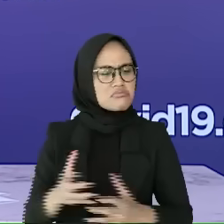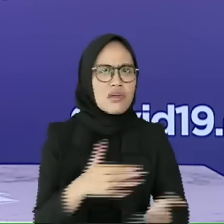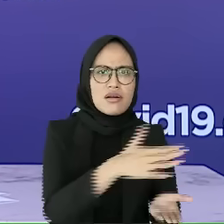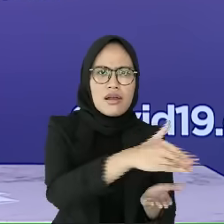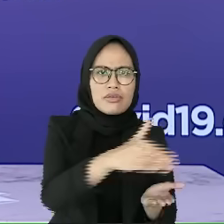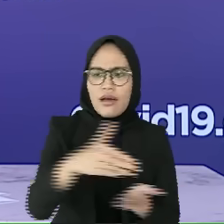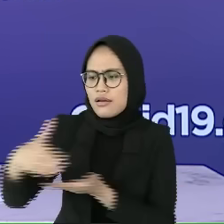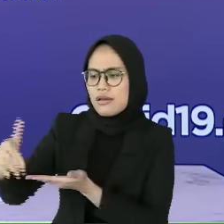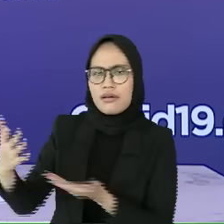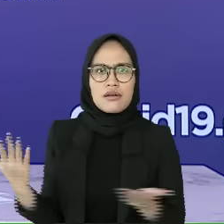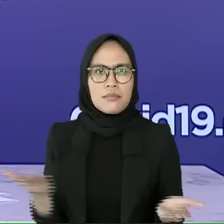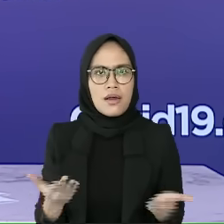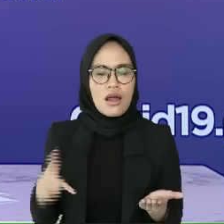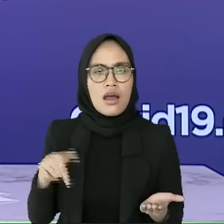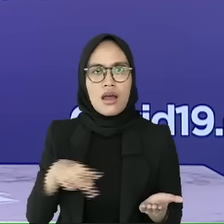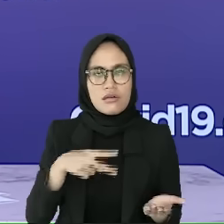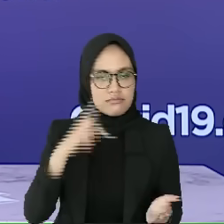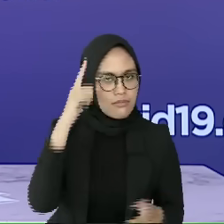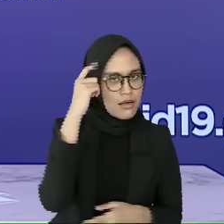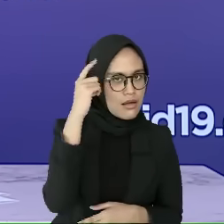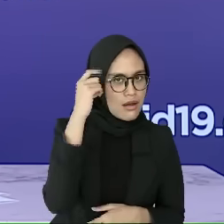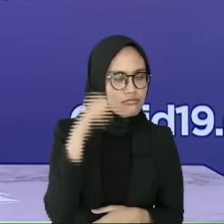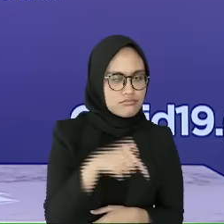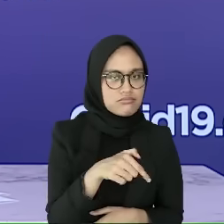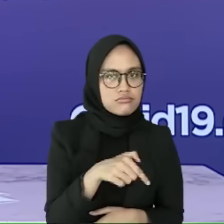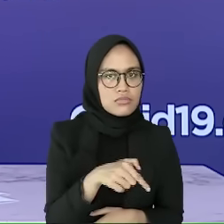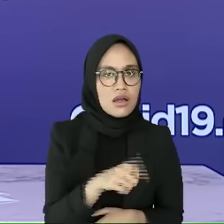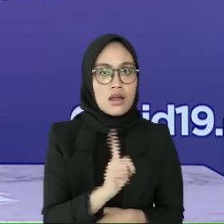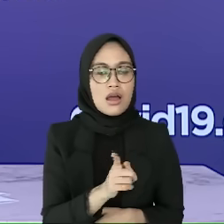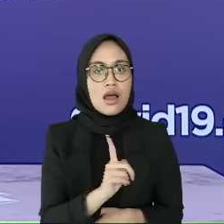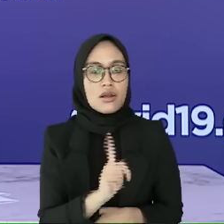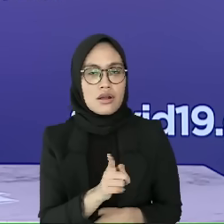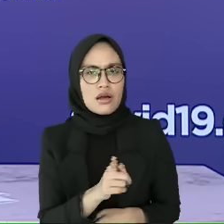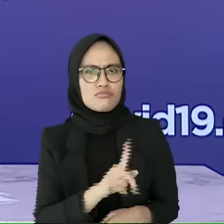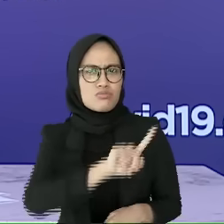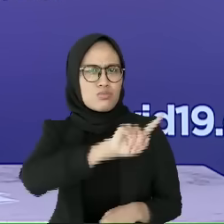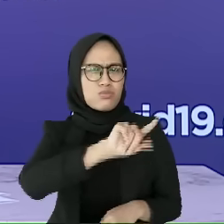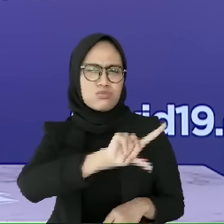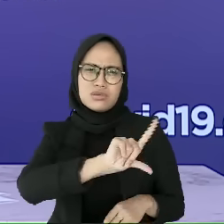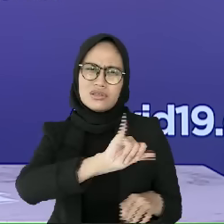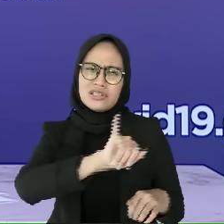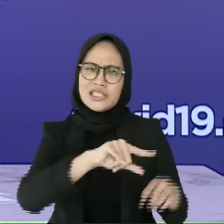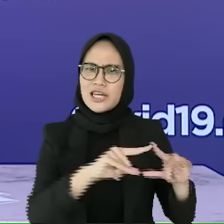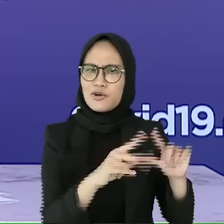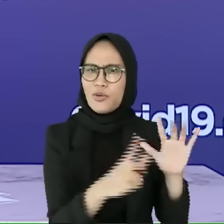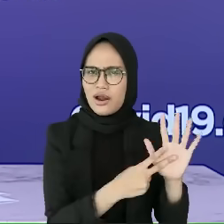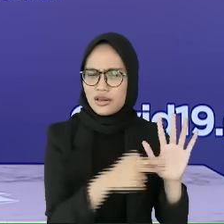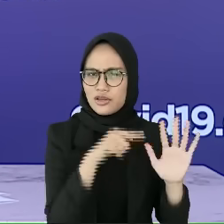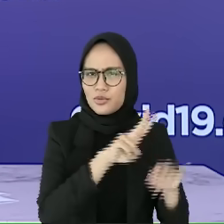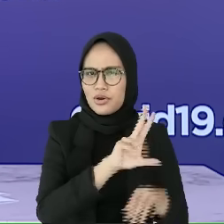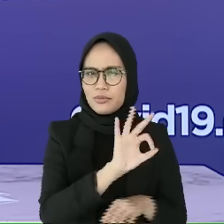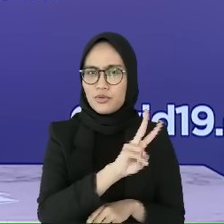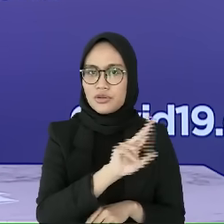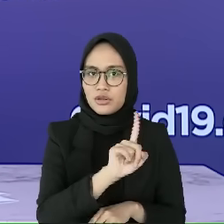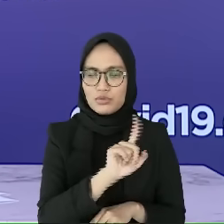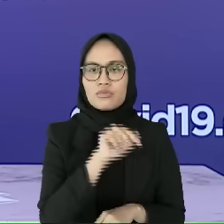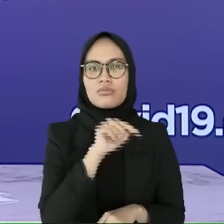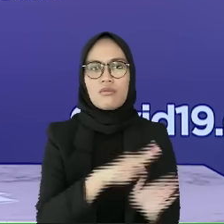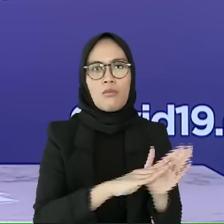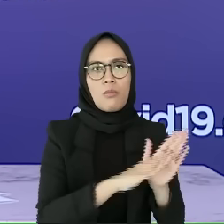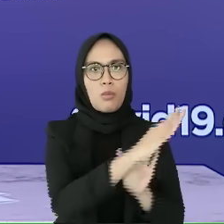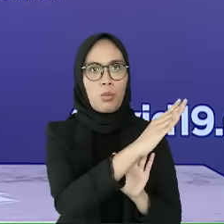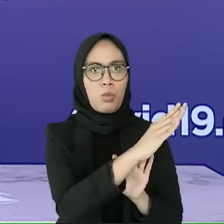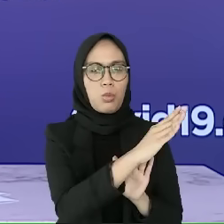sama-sama mengalaminya di periode Natal dan Tahun Baru, yaitu di bulan Januari 2021.